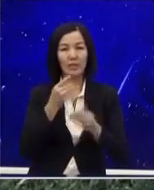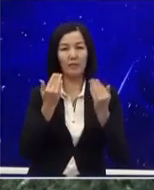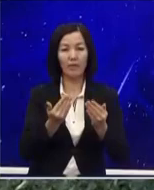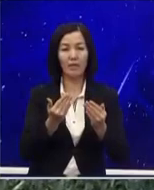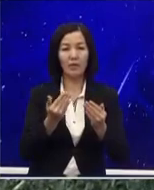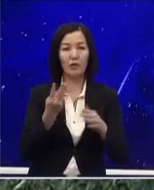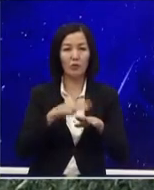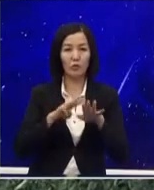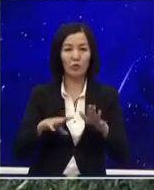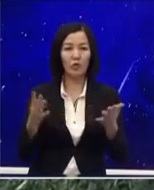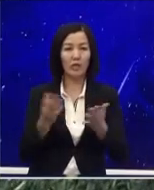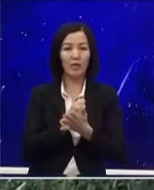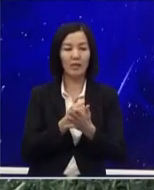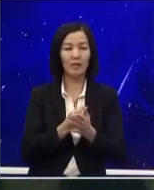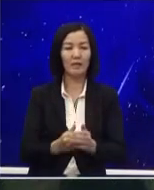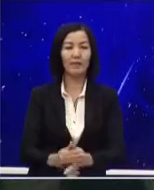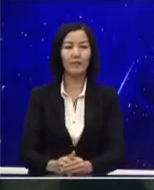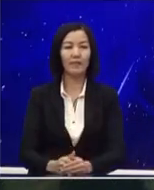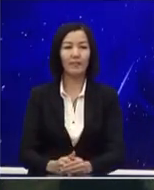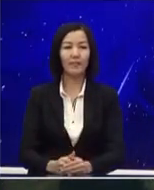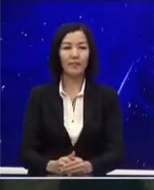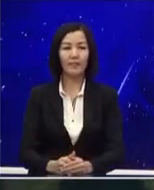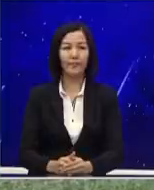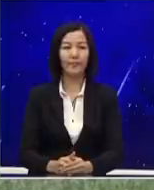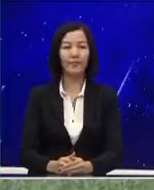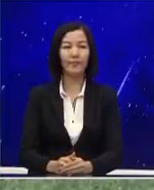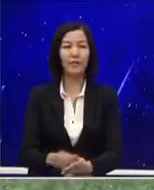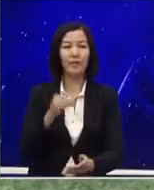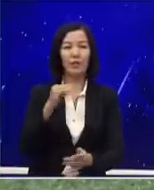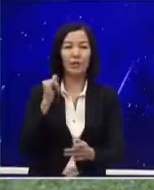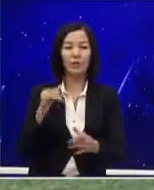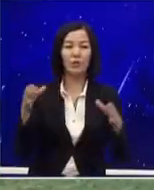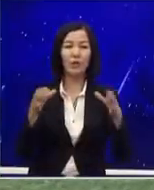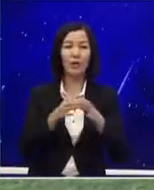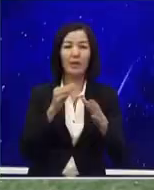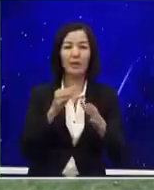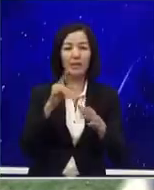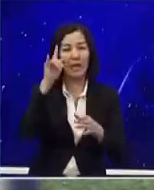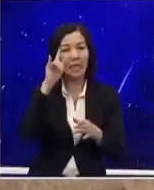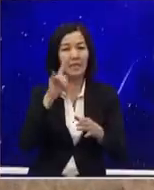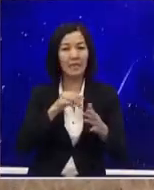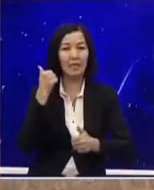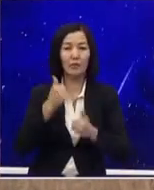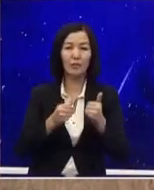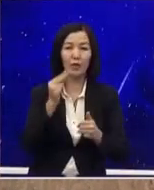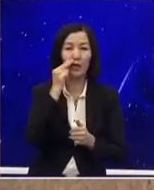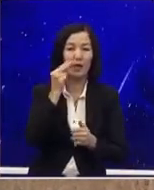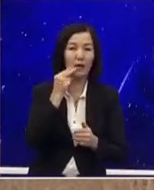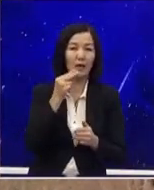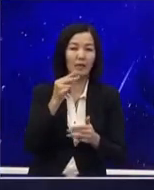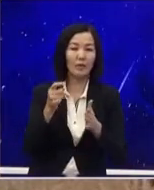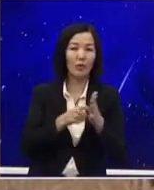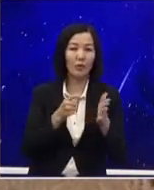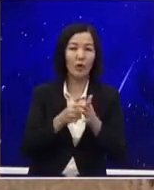Қайрат, Астана, Ордабасы деген команда ойналым келеді. Жетсулық команда Қазақстан чемпионатында Қарағанды, Тараз және Шымкент 17